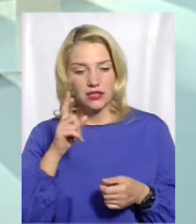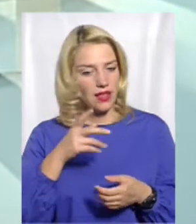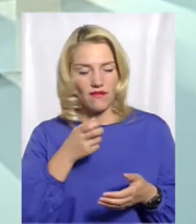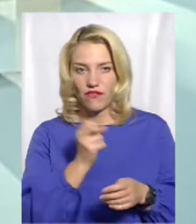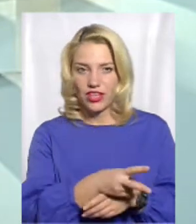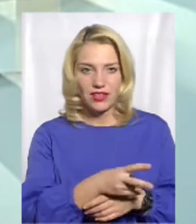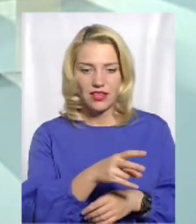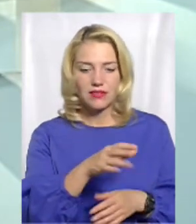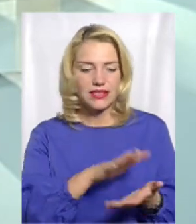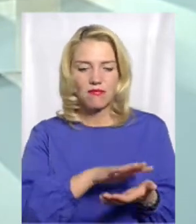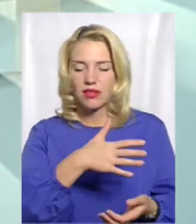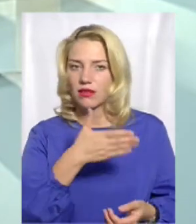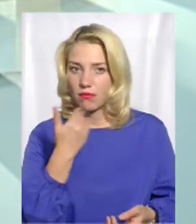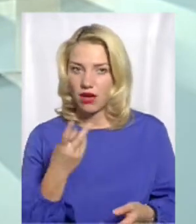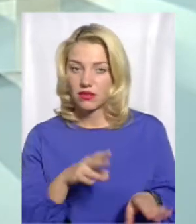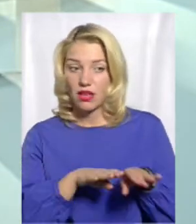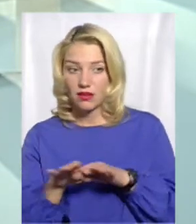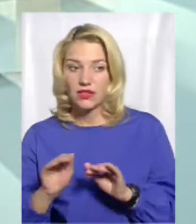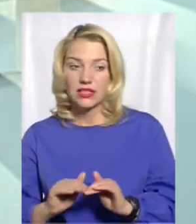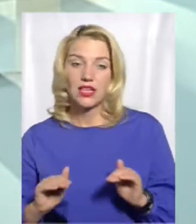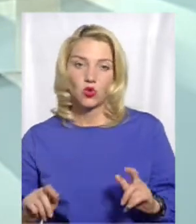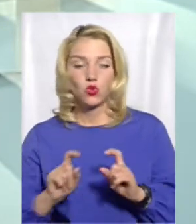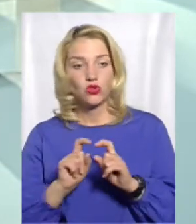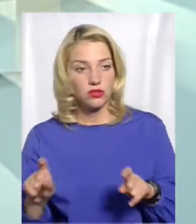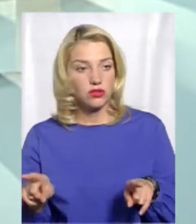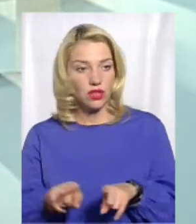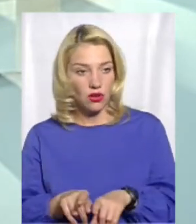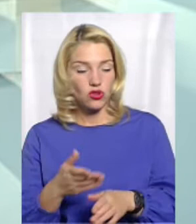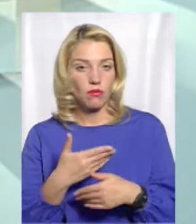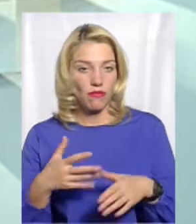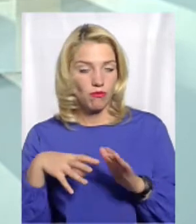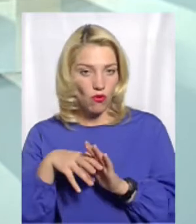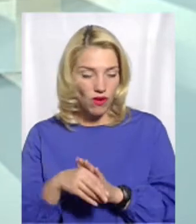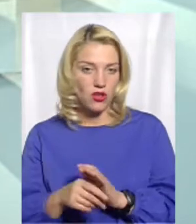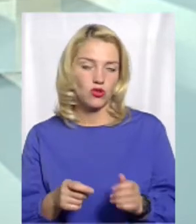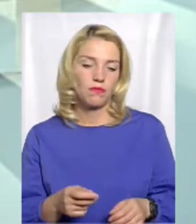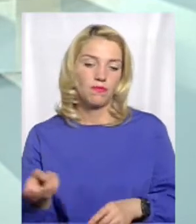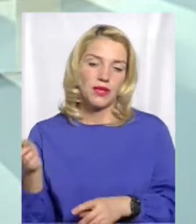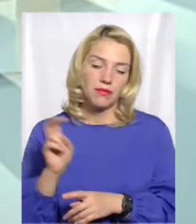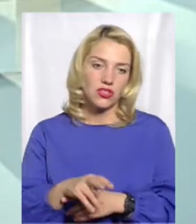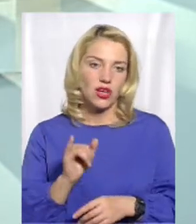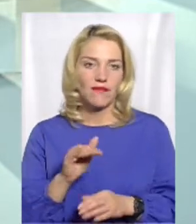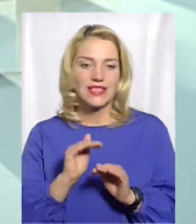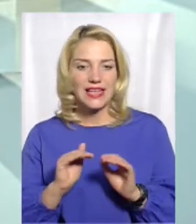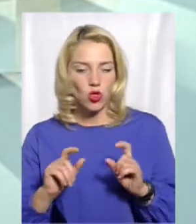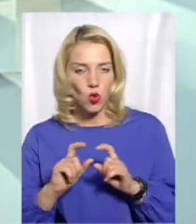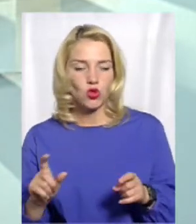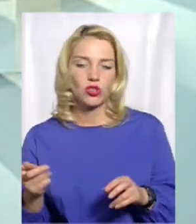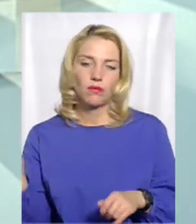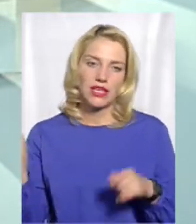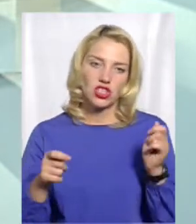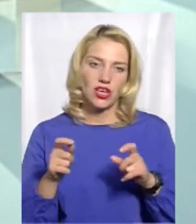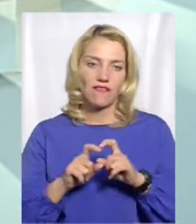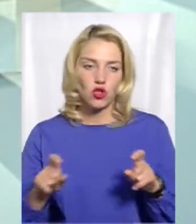стоїть екобус. На рівні садочків, шкіл також ми це впроваджуємо, приїжджаємо в садочки, приїжджаємо до шкіл,